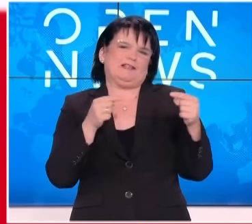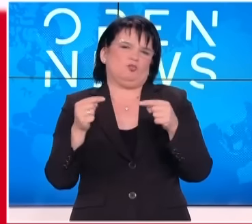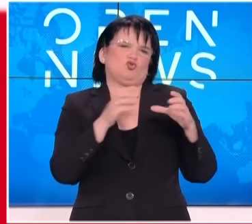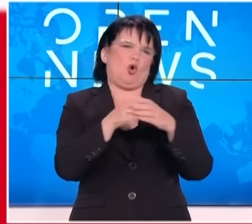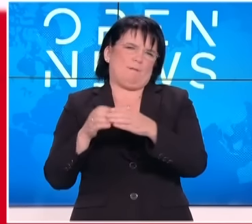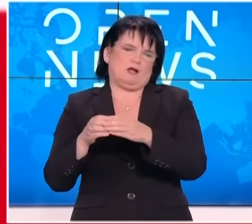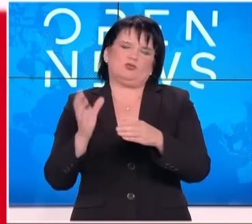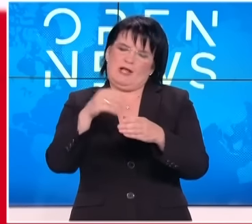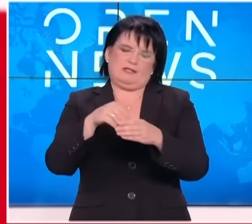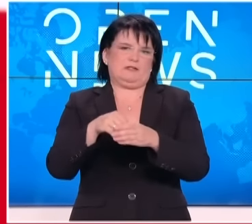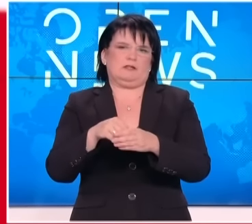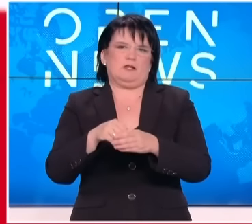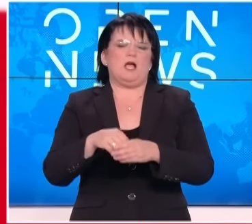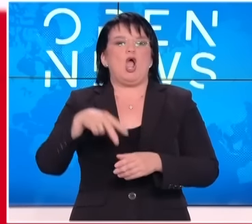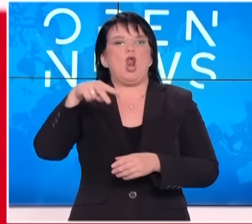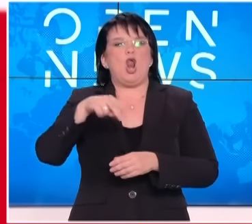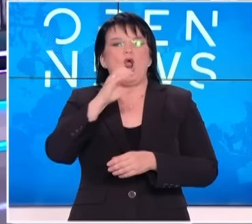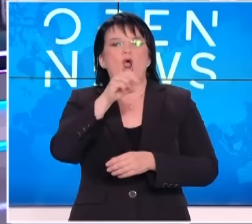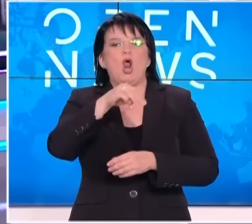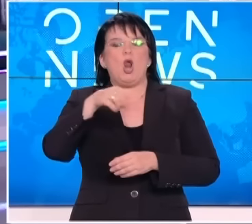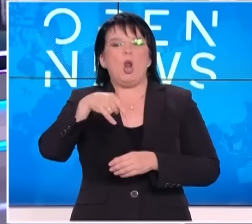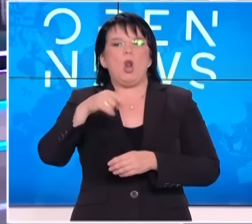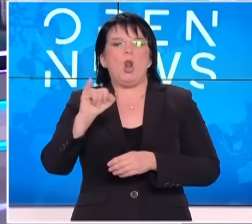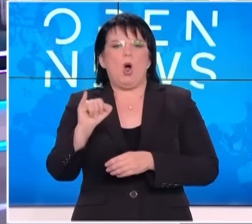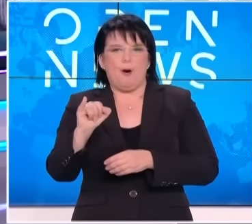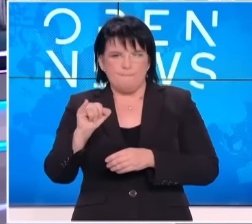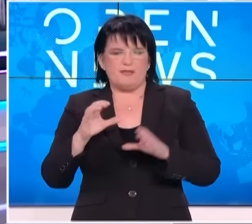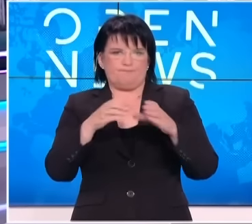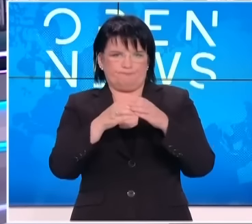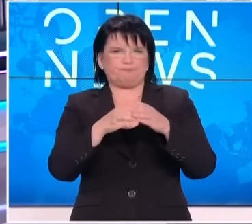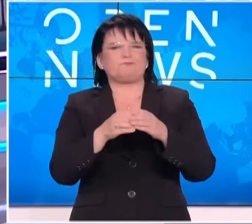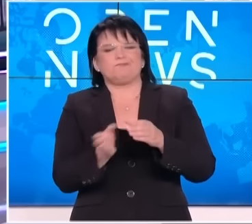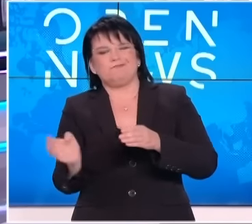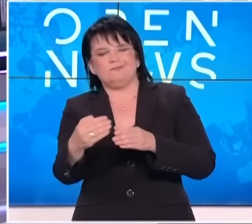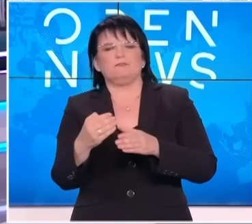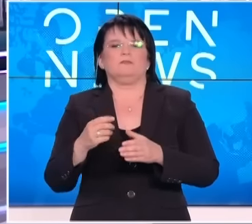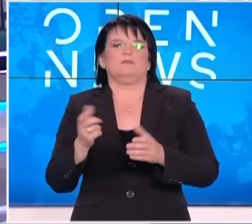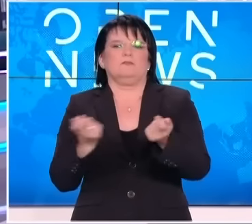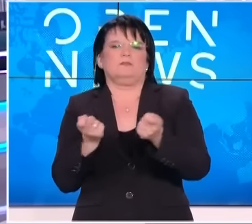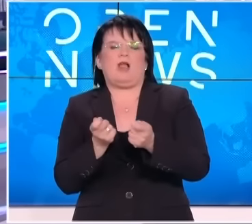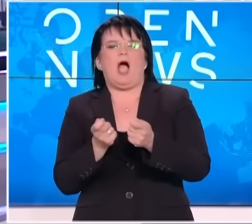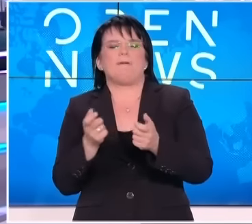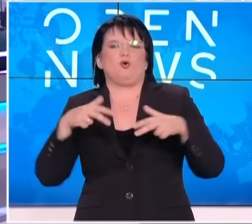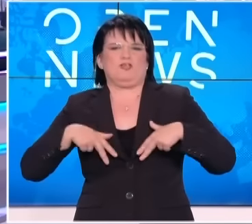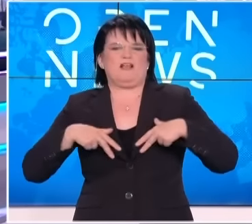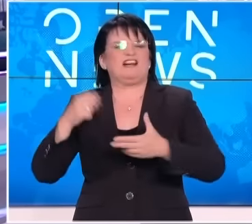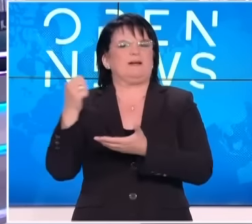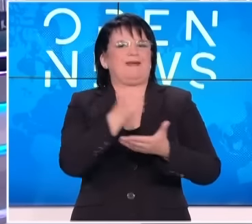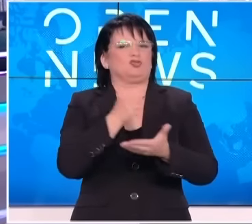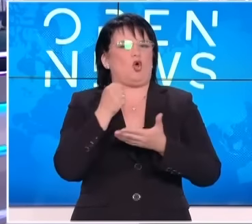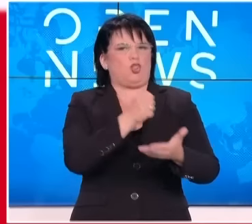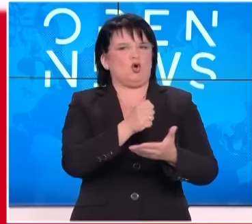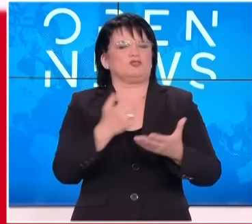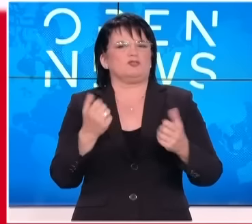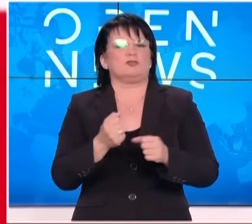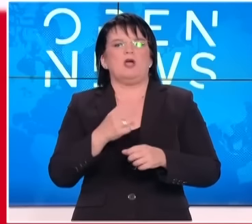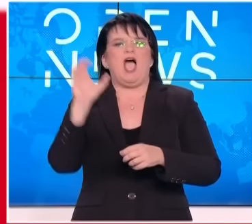υπολοίπων ε τα όμπι αυτά που έφτιαξαν τις διάφορες σκαλί και χρηματοδότησαν συνεχίζουν τη χρηματοδότηση κάνουν